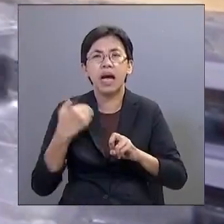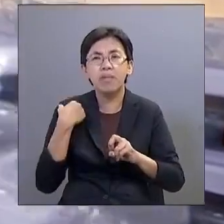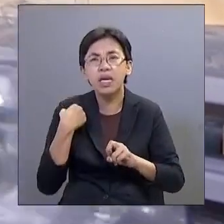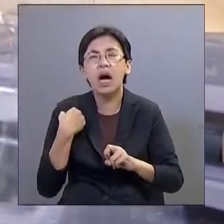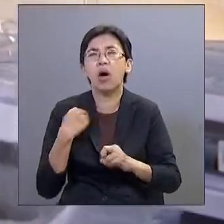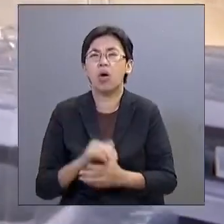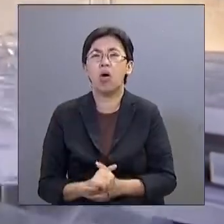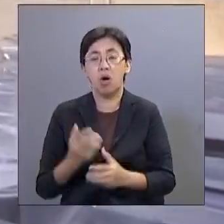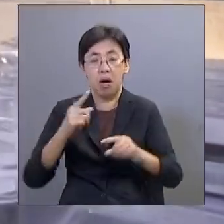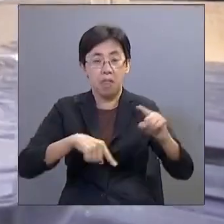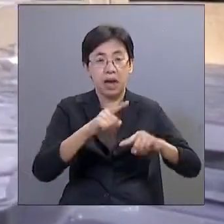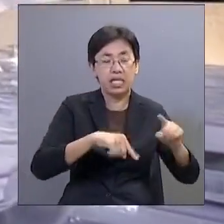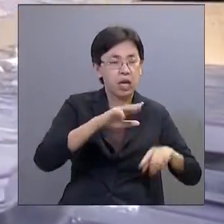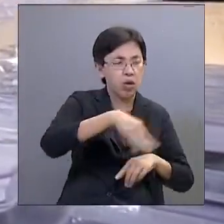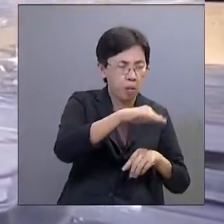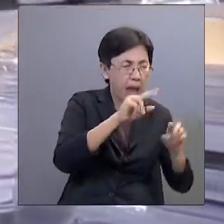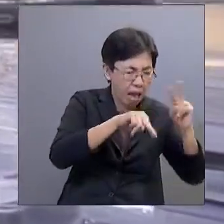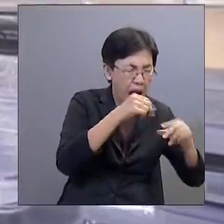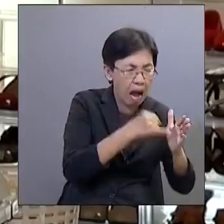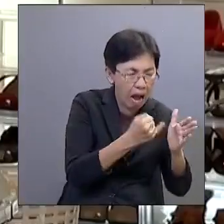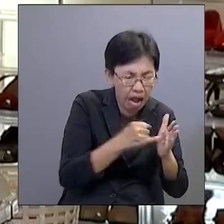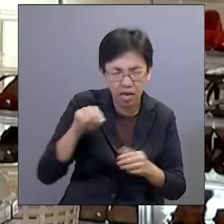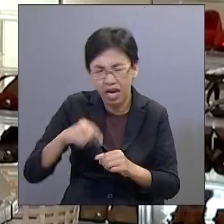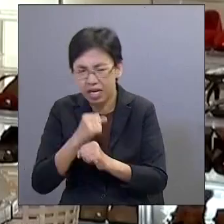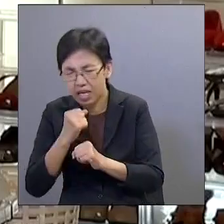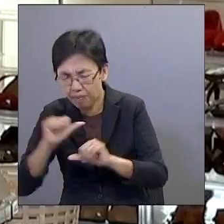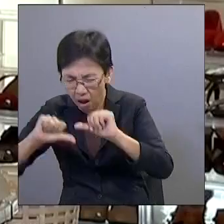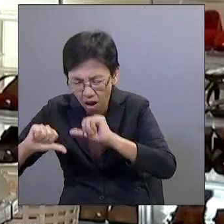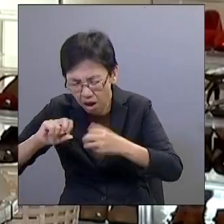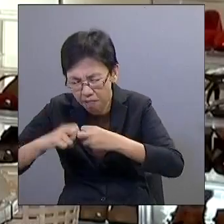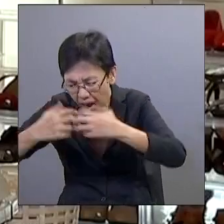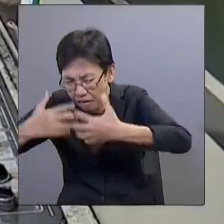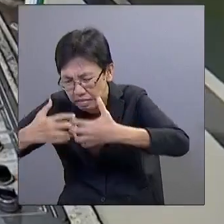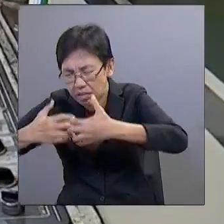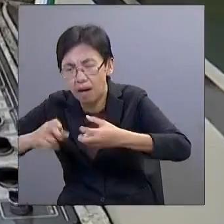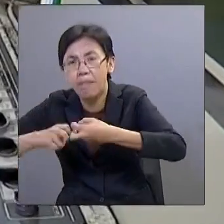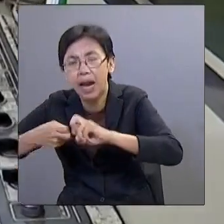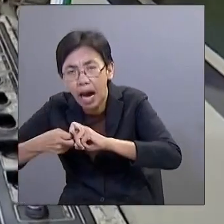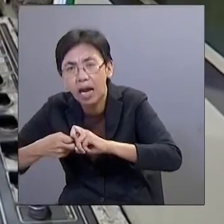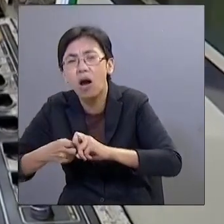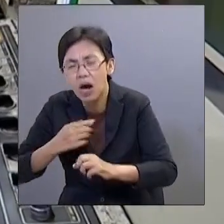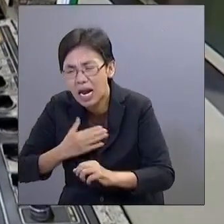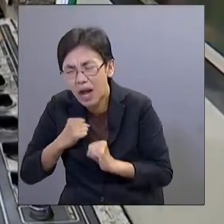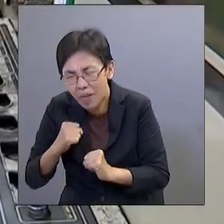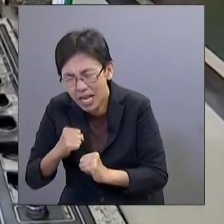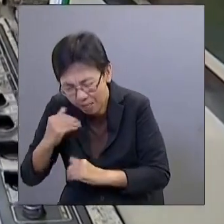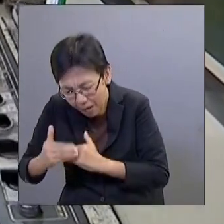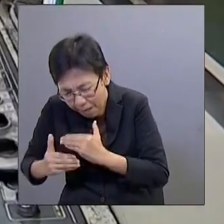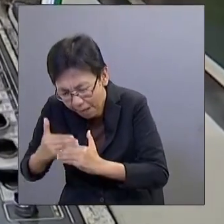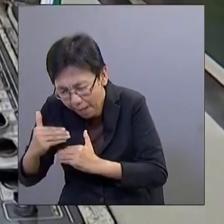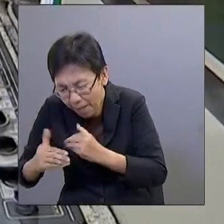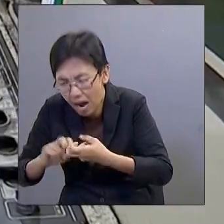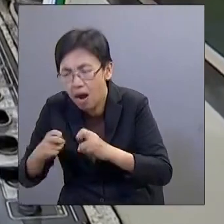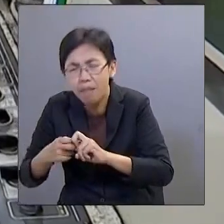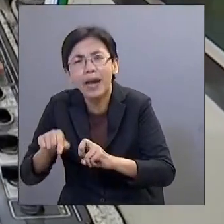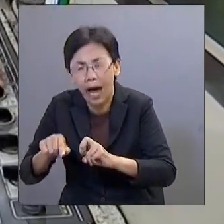ายๆเหมือนพลาสติกทั่วไปจะเจอปัญหาในการผลิตนู่นนี่นั่นหลายอย่างนะครับแต่ก็เป็นก้าวเดินที่สนุกนะครับก็เจอปัญหา